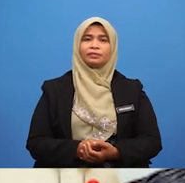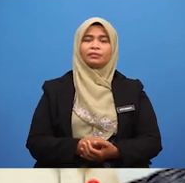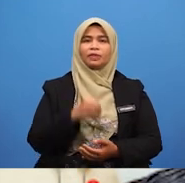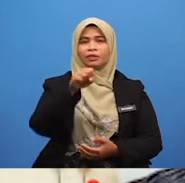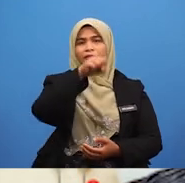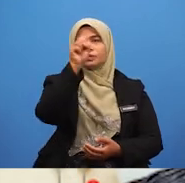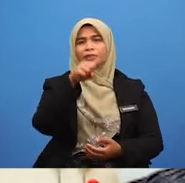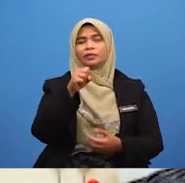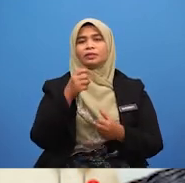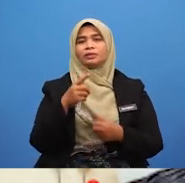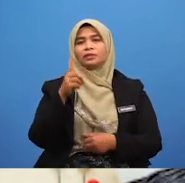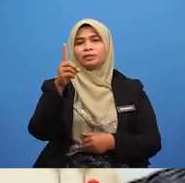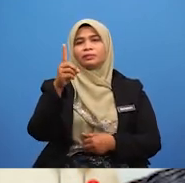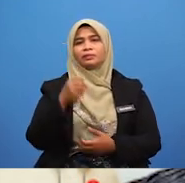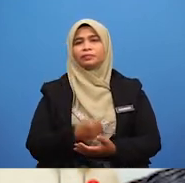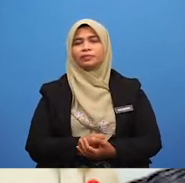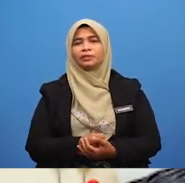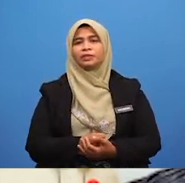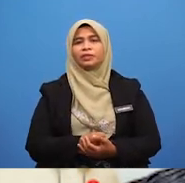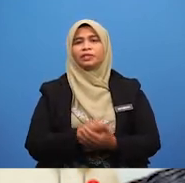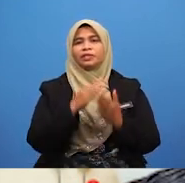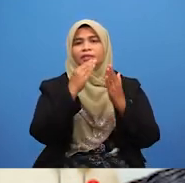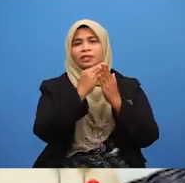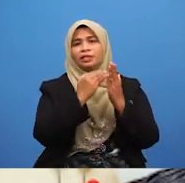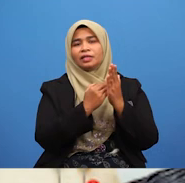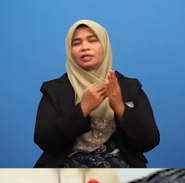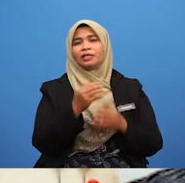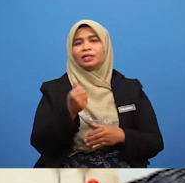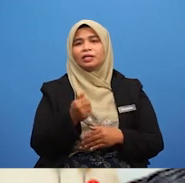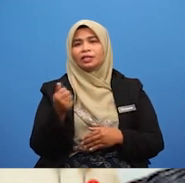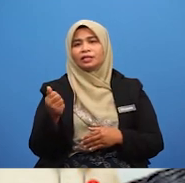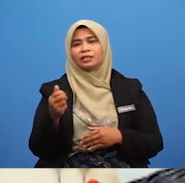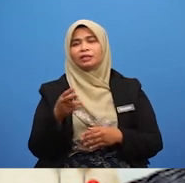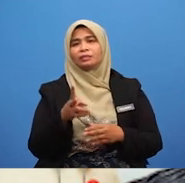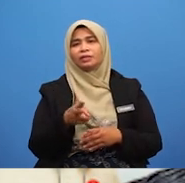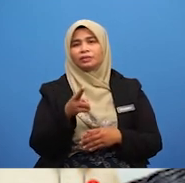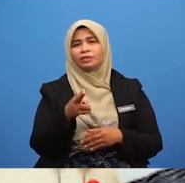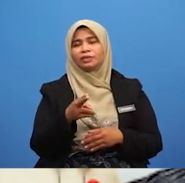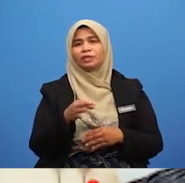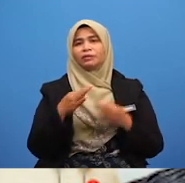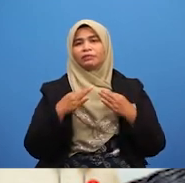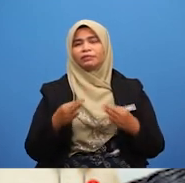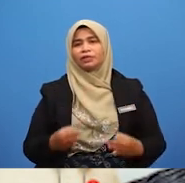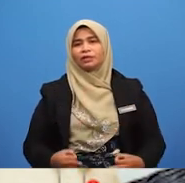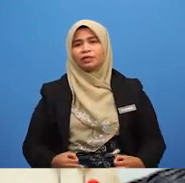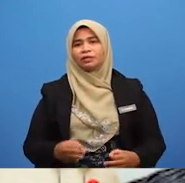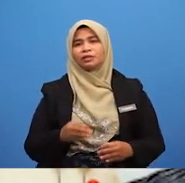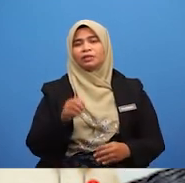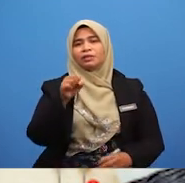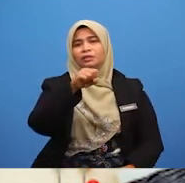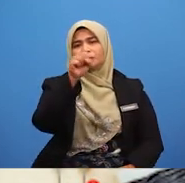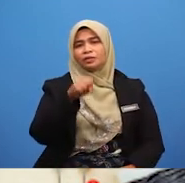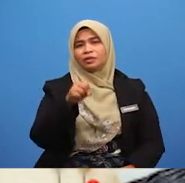Senaraikan alatan menggunting fabrik. Soalan yang kedua. Berikan dua jenis bahan